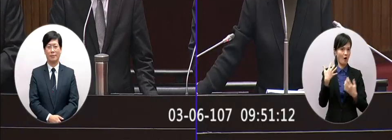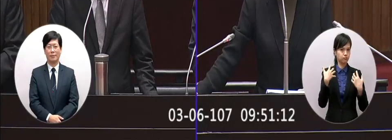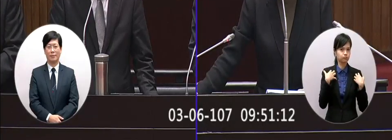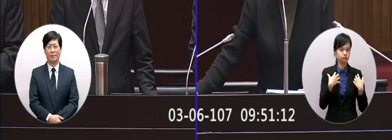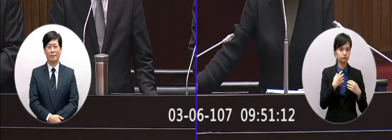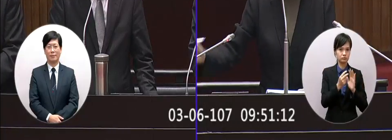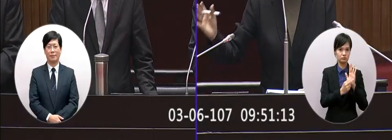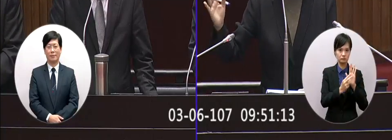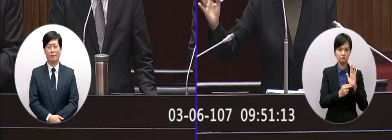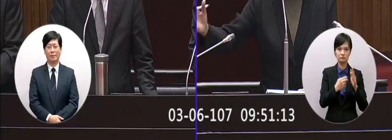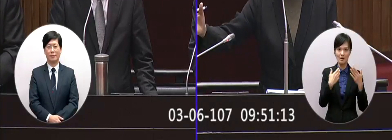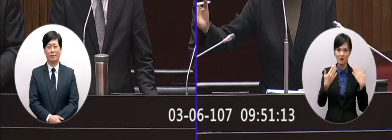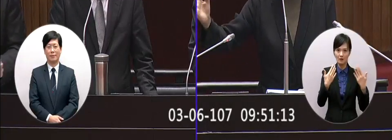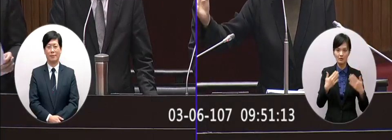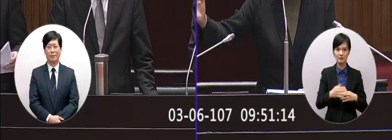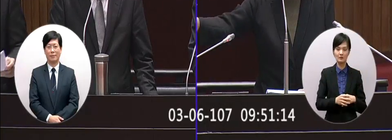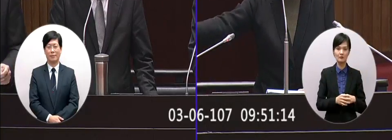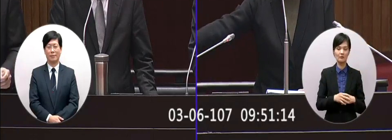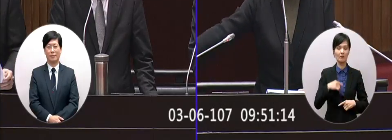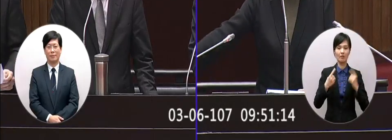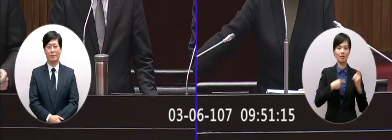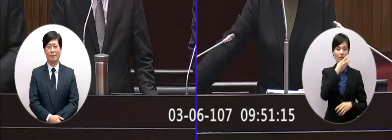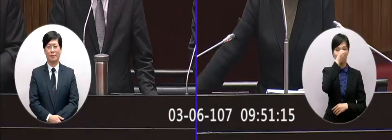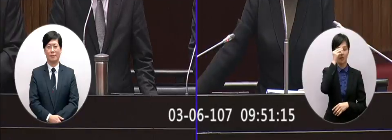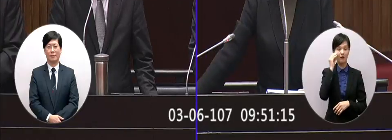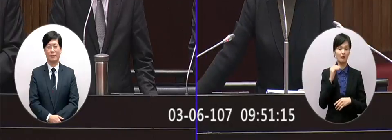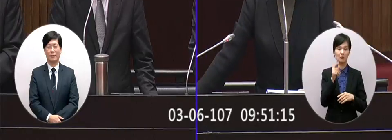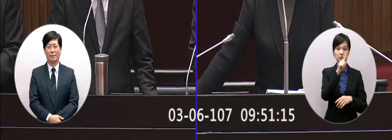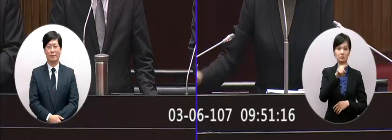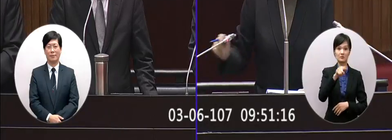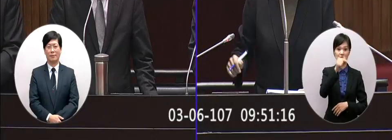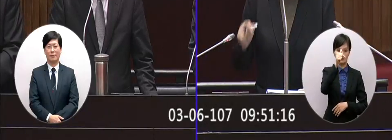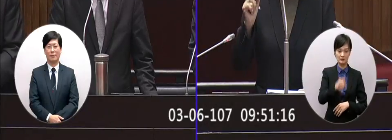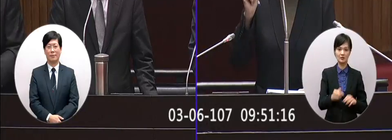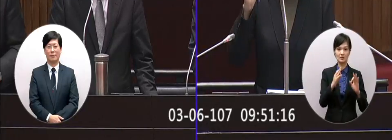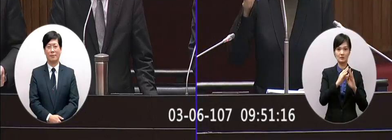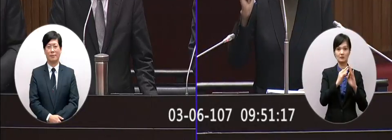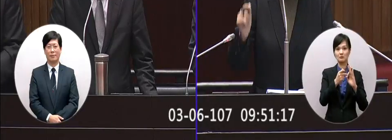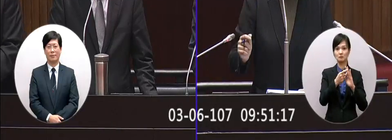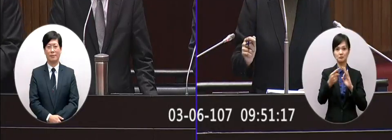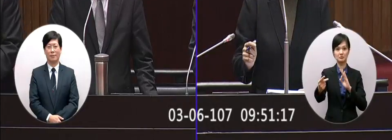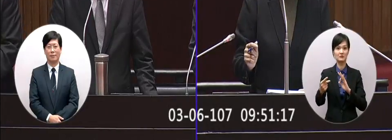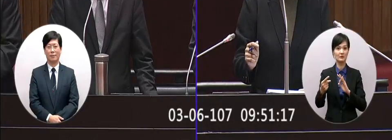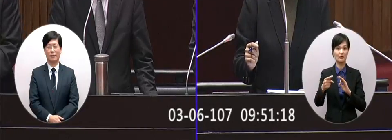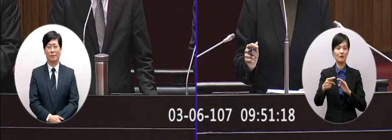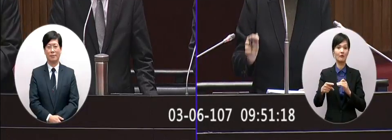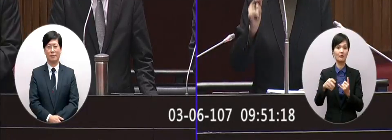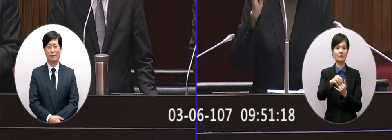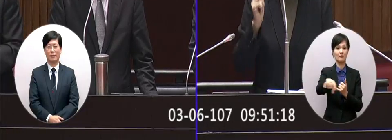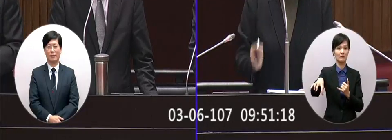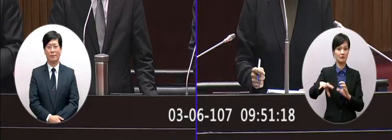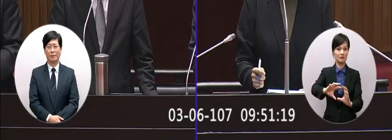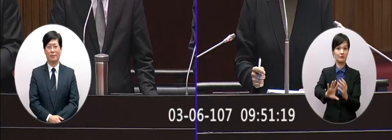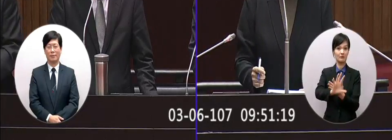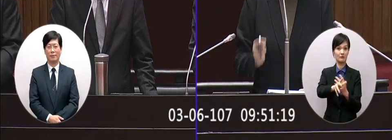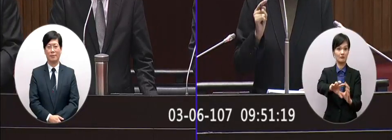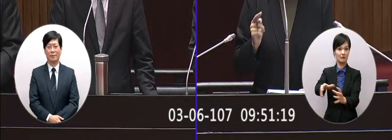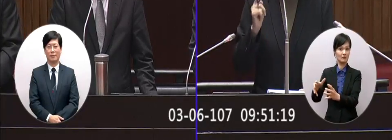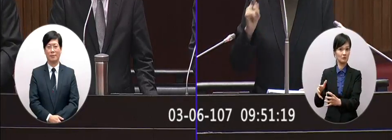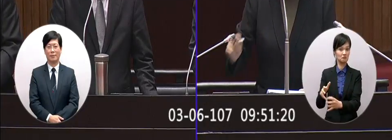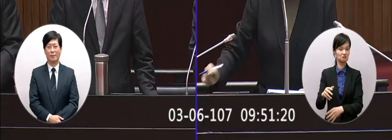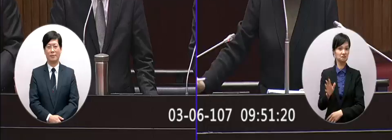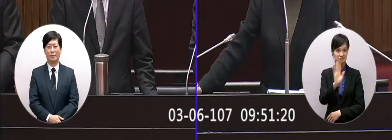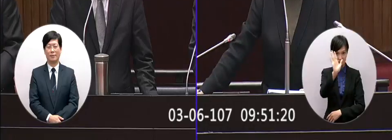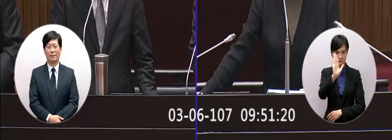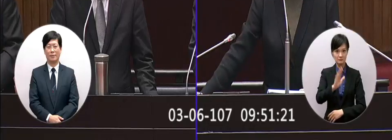把1000亿带放出去给新南向国。所以本席今天愿意再花30分钟的时间跟院长您，我